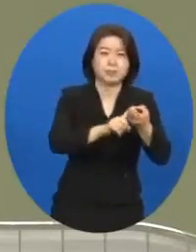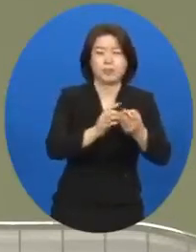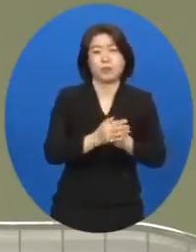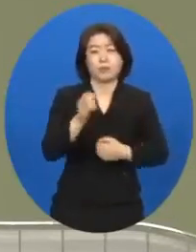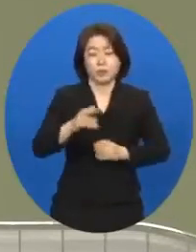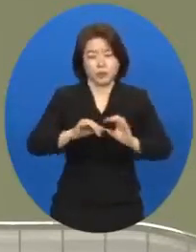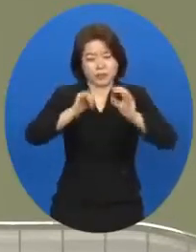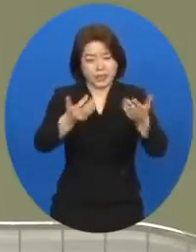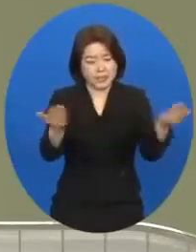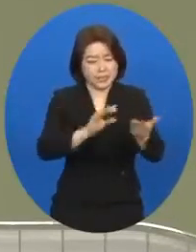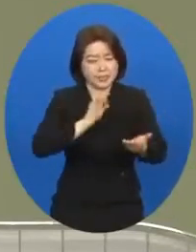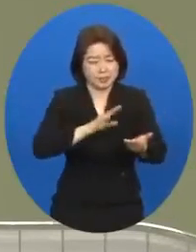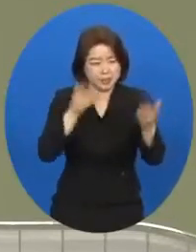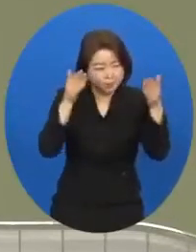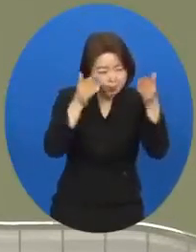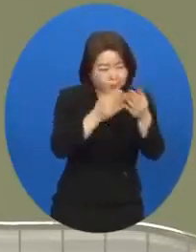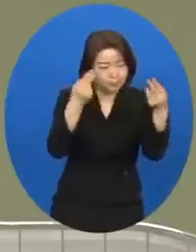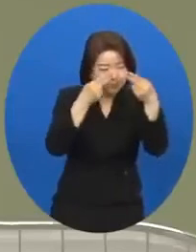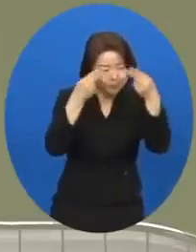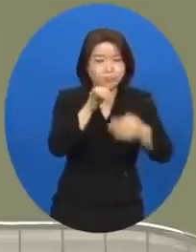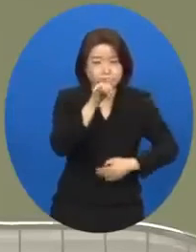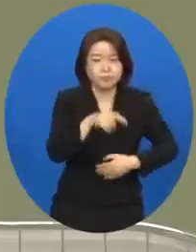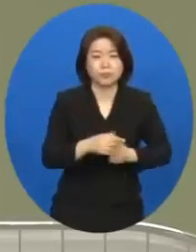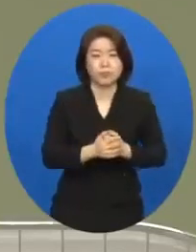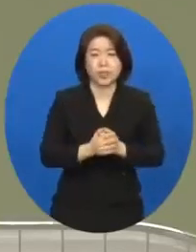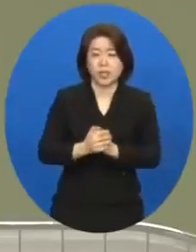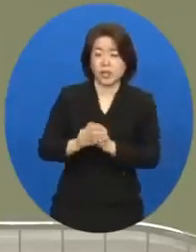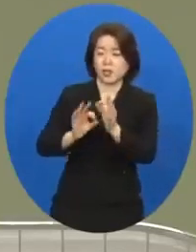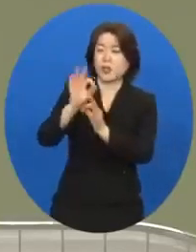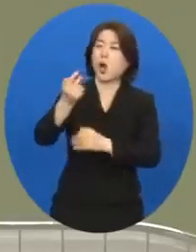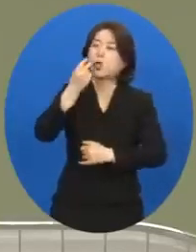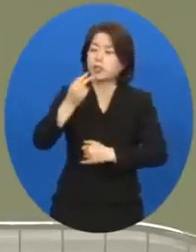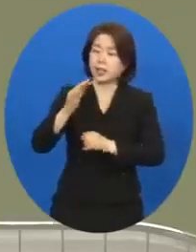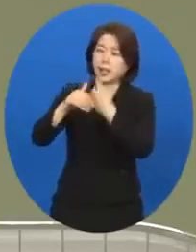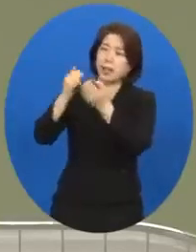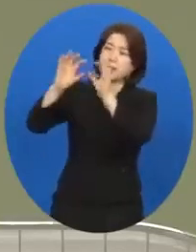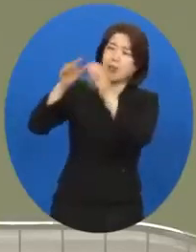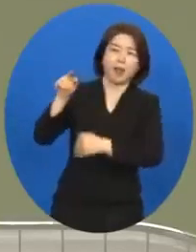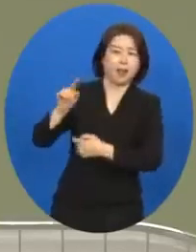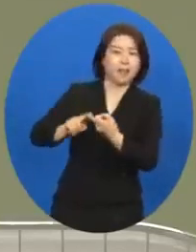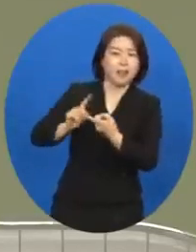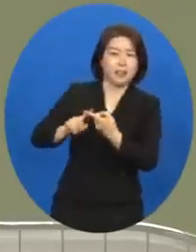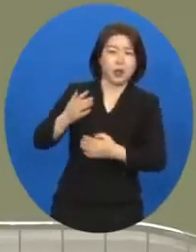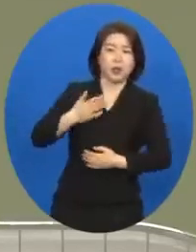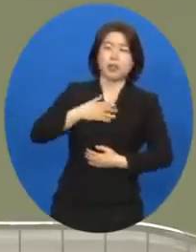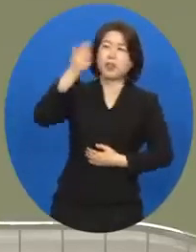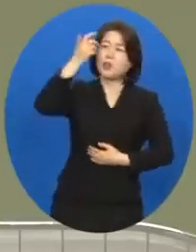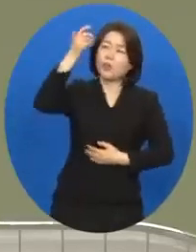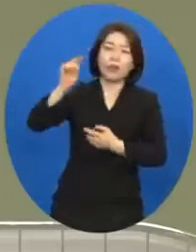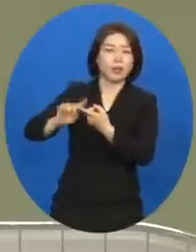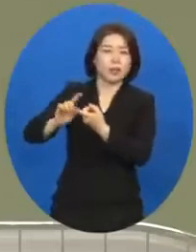일에 대해서만 관심이지 영생에 대해서, 하나님의 나라에 대해서, 내 영혼에